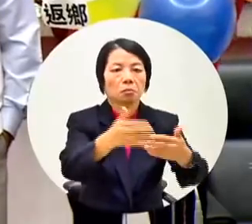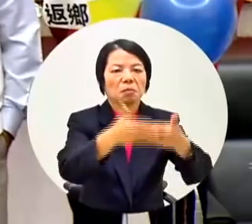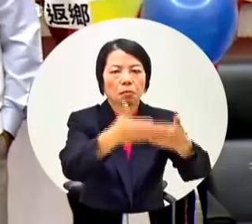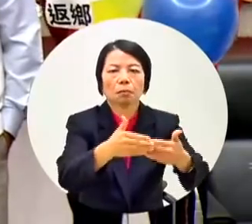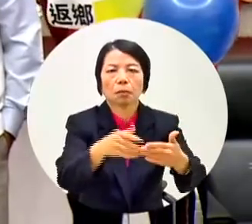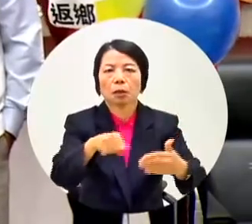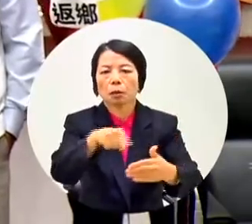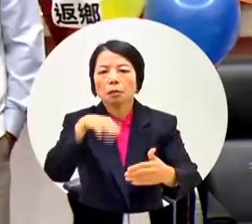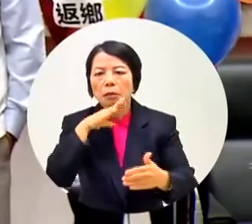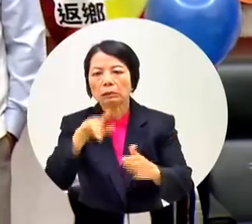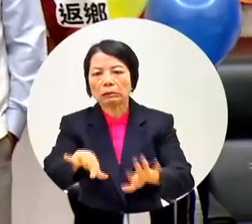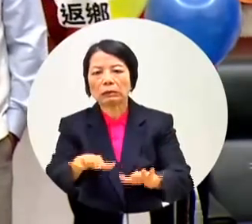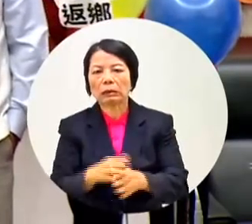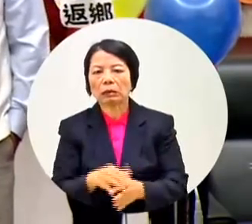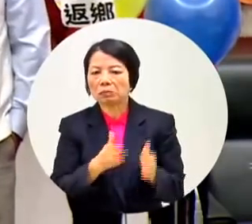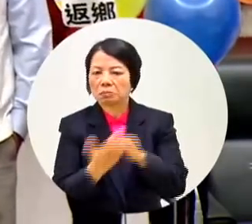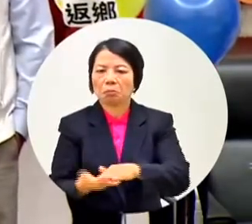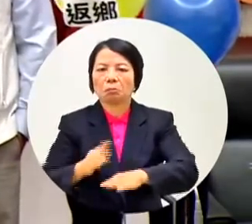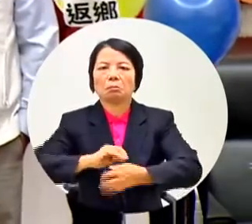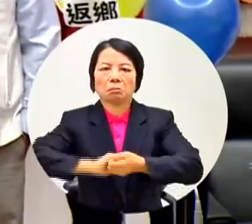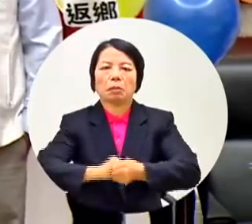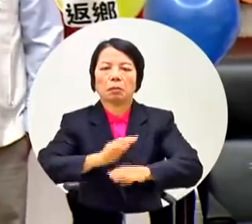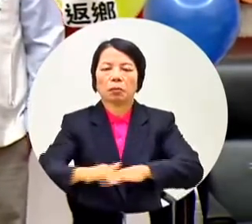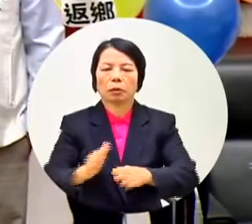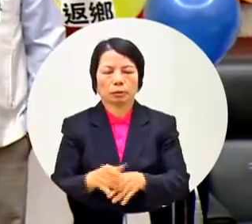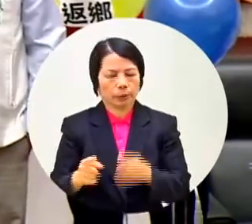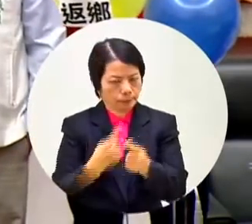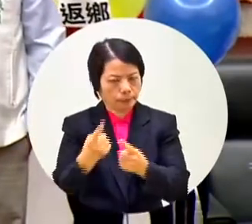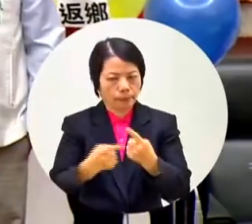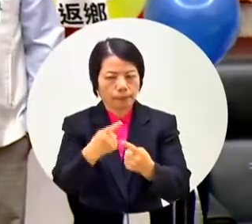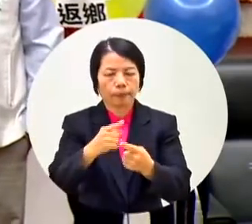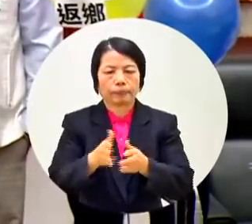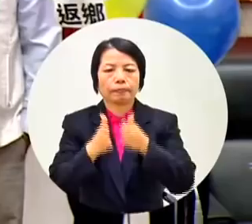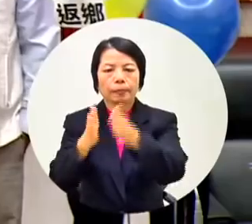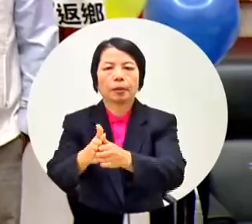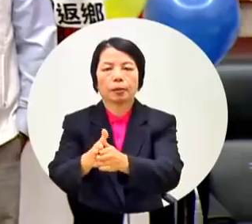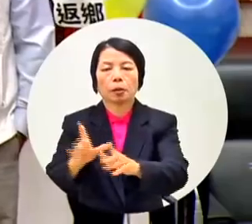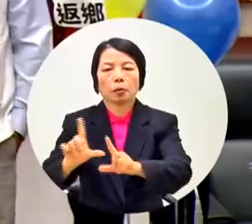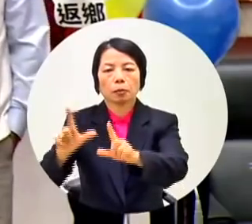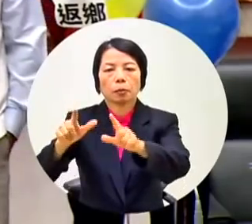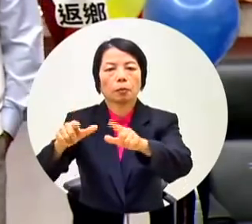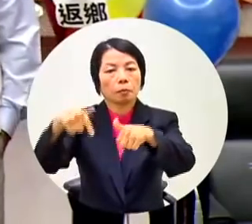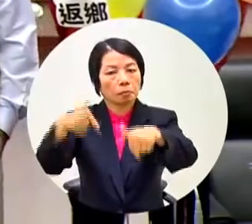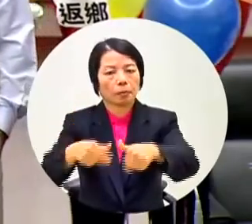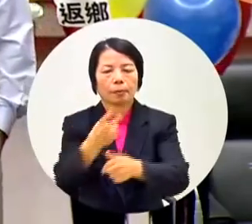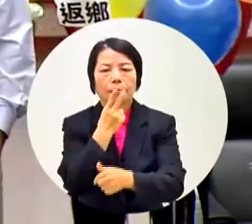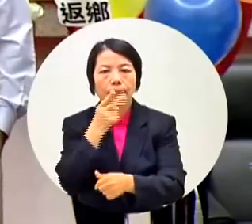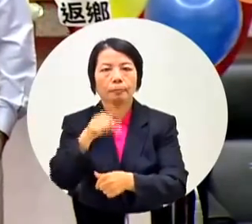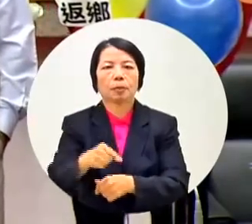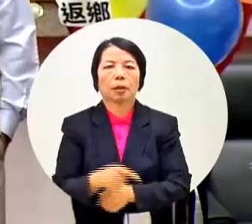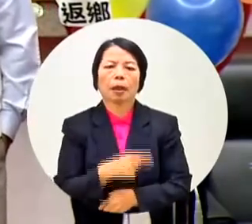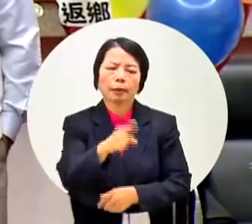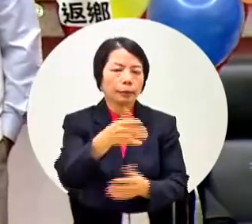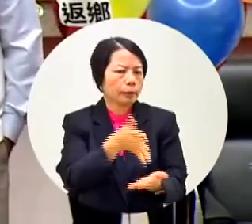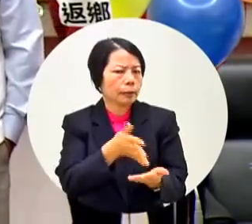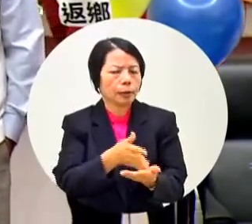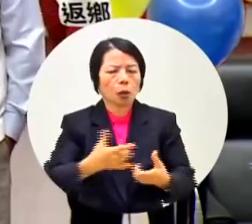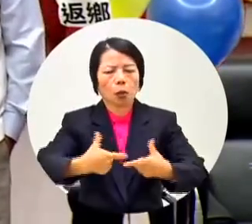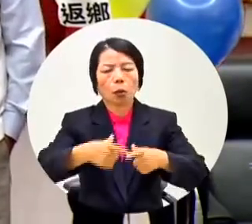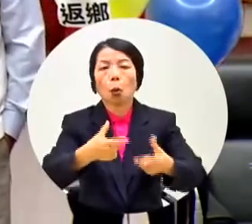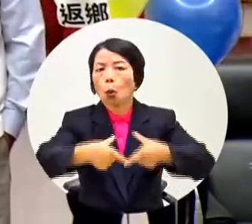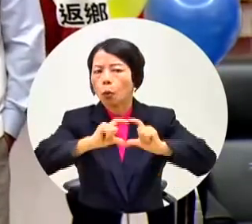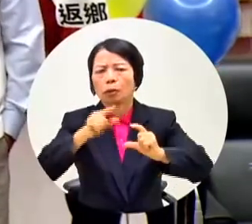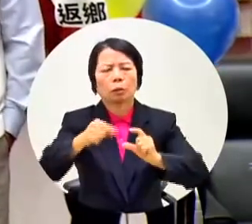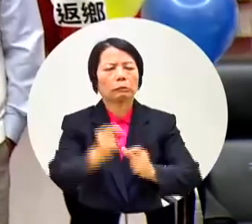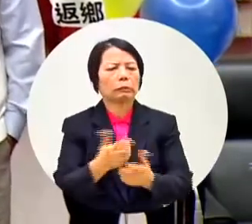国？所以吼，我听起来你的讲话，我无法度接受啦。因为习近平讲得很清楚，没有让你模糊的